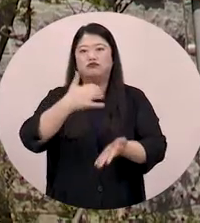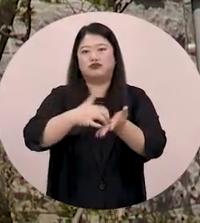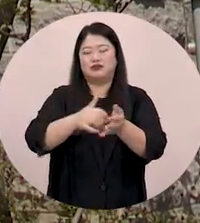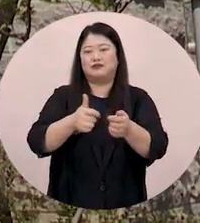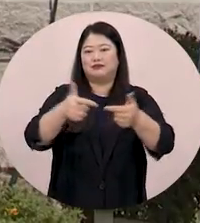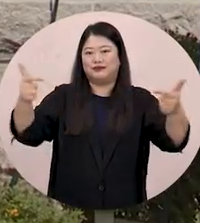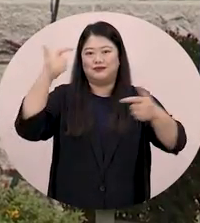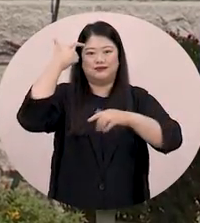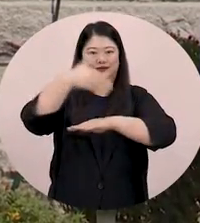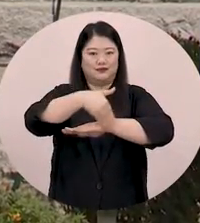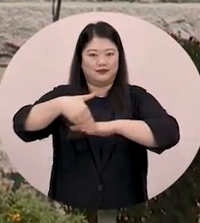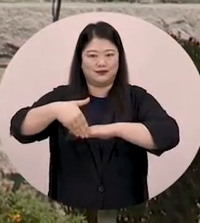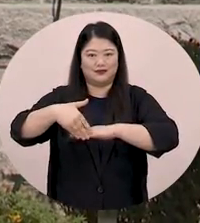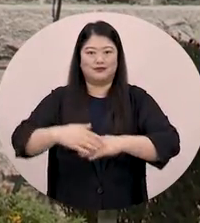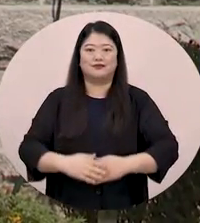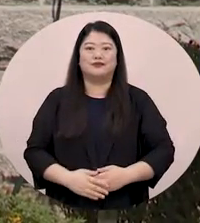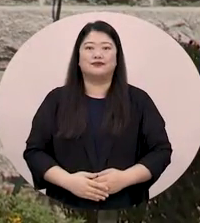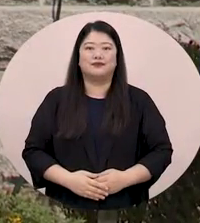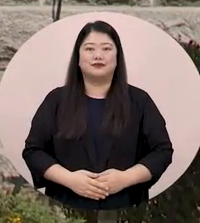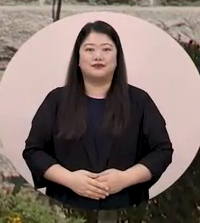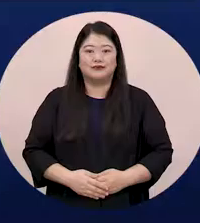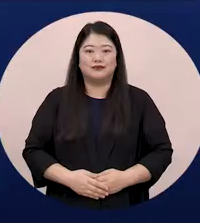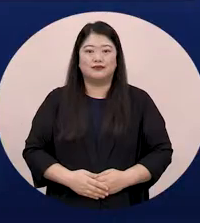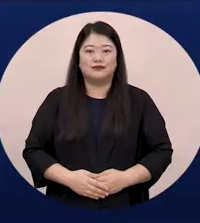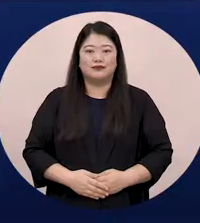대상 시설을 확대해 나갈 계획입니다.